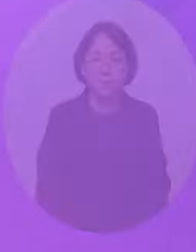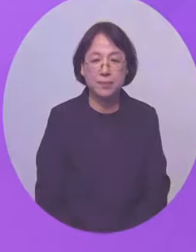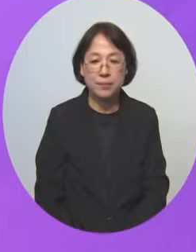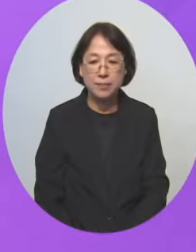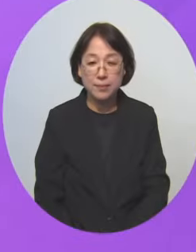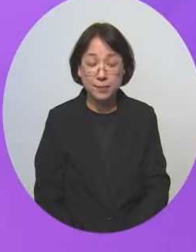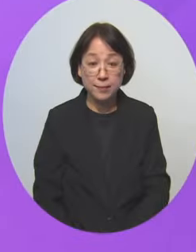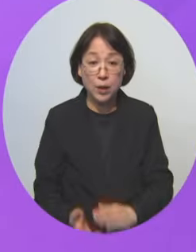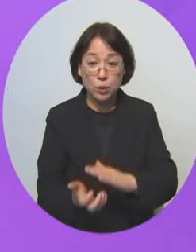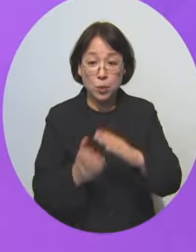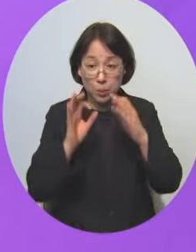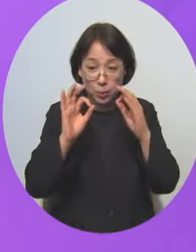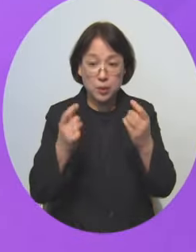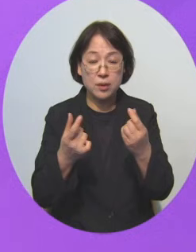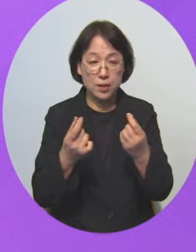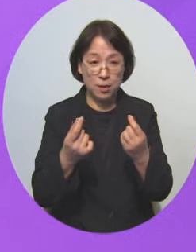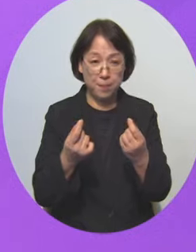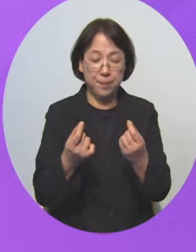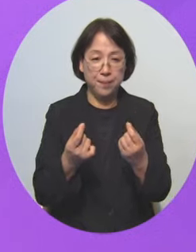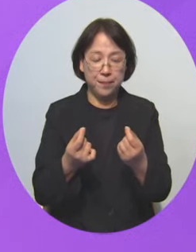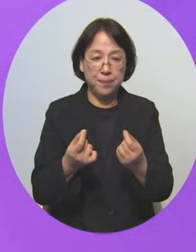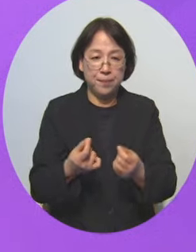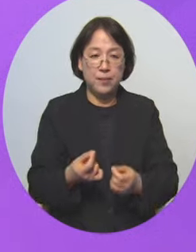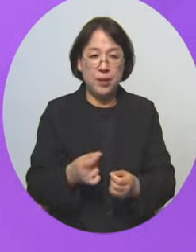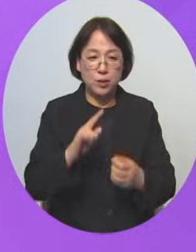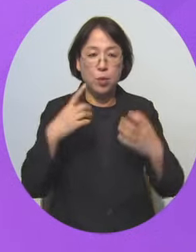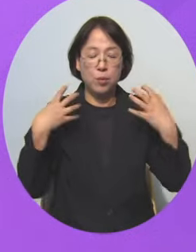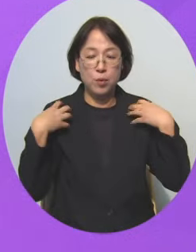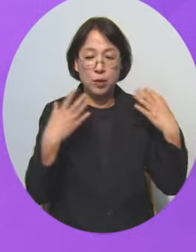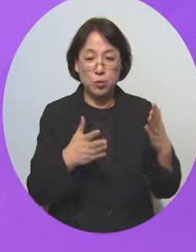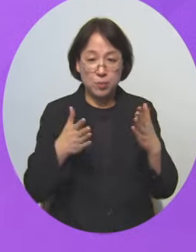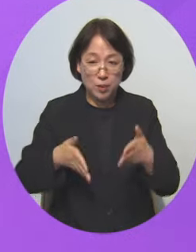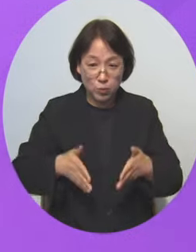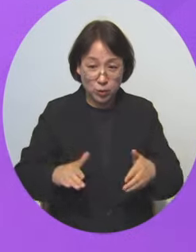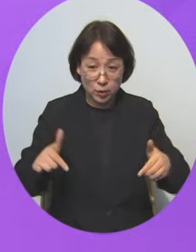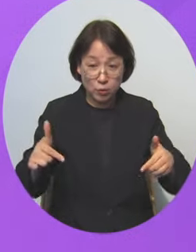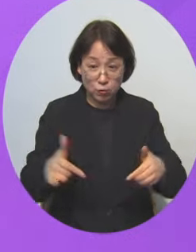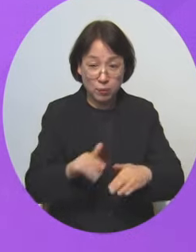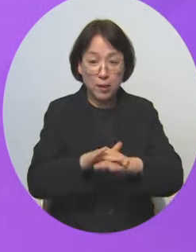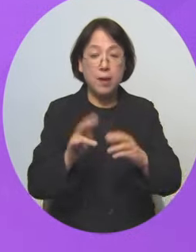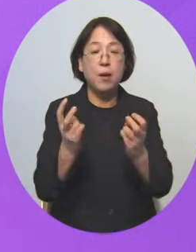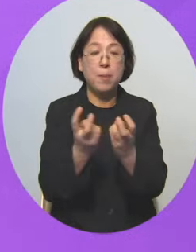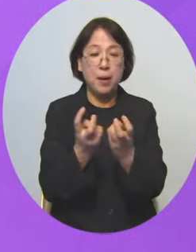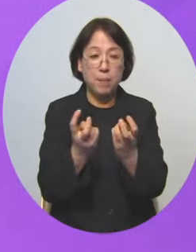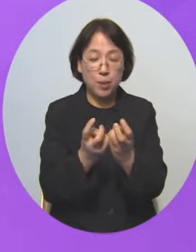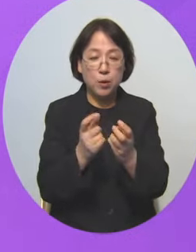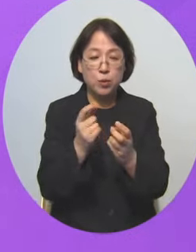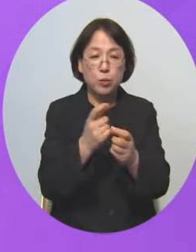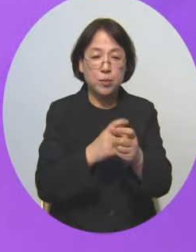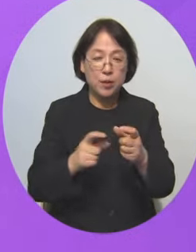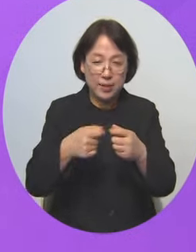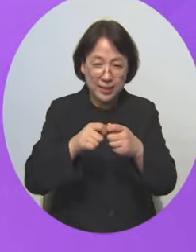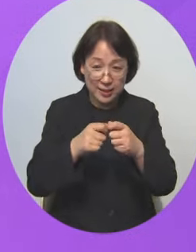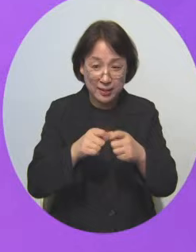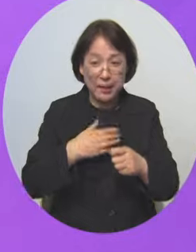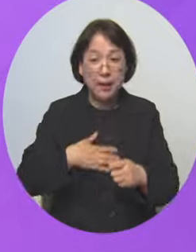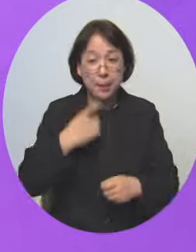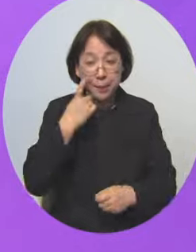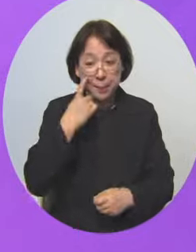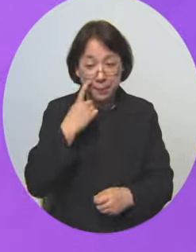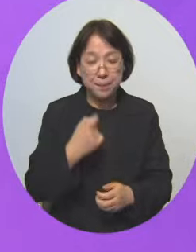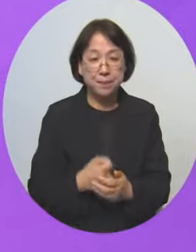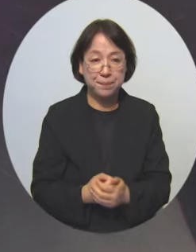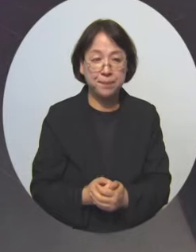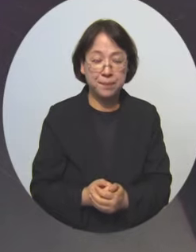네, 그러면 앞서 보신 뉴스 리포트에 이어서 정부가 준비한 저출생 대책 조금 더 자세히 알아보겠습니다.